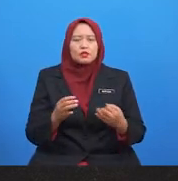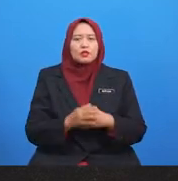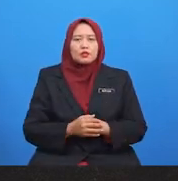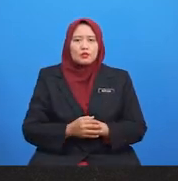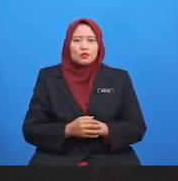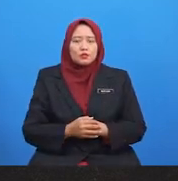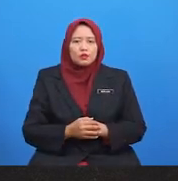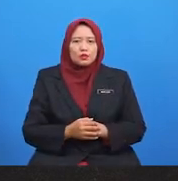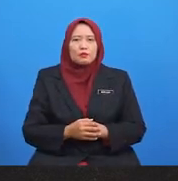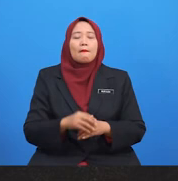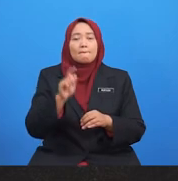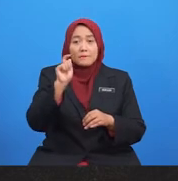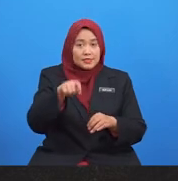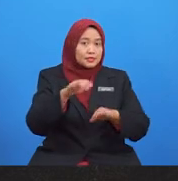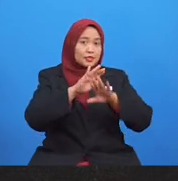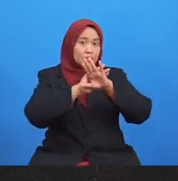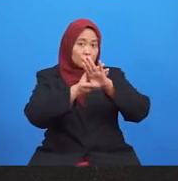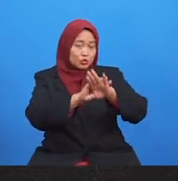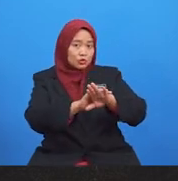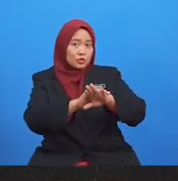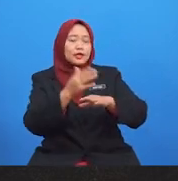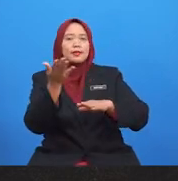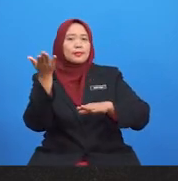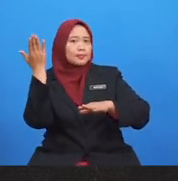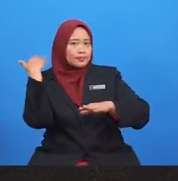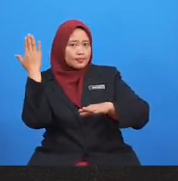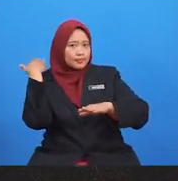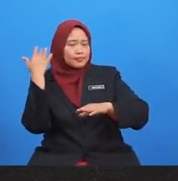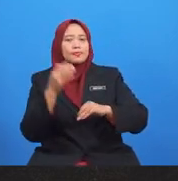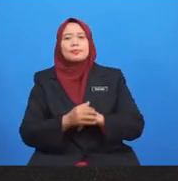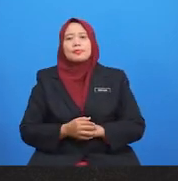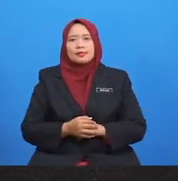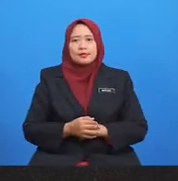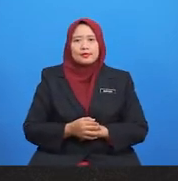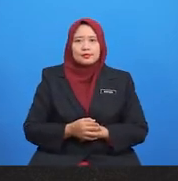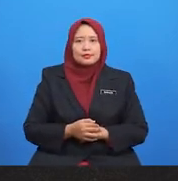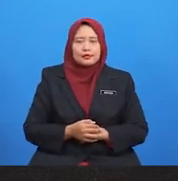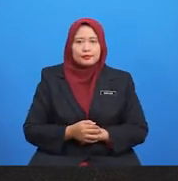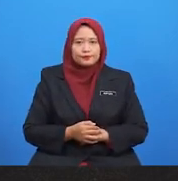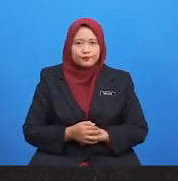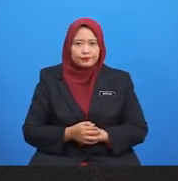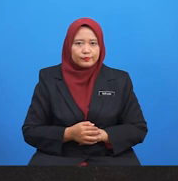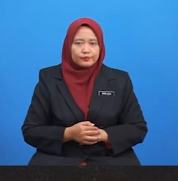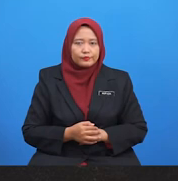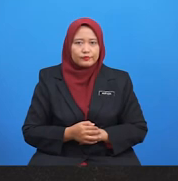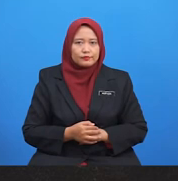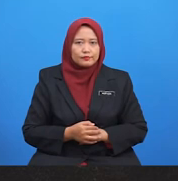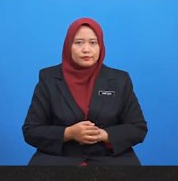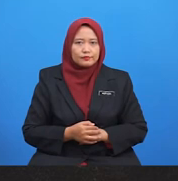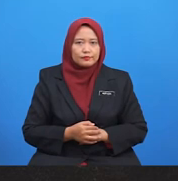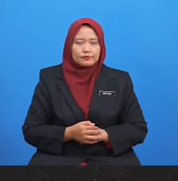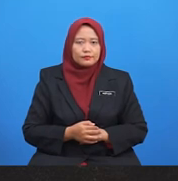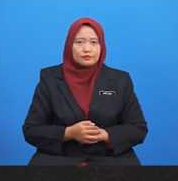belurit, kita perlu tolak dua hasil kamiran persamaan yang telah kita